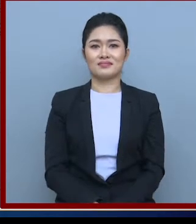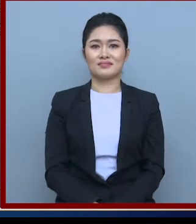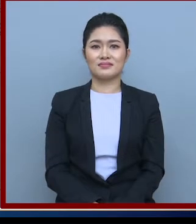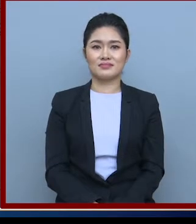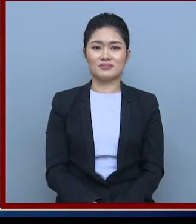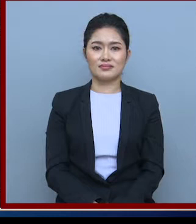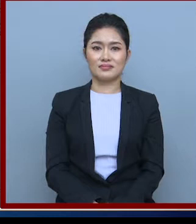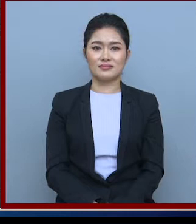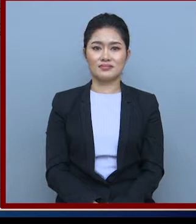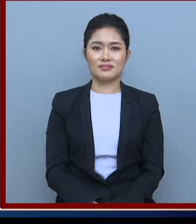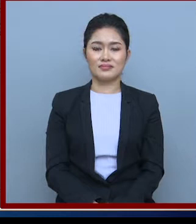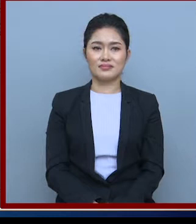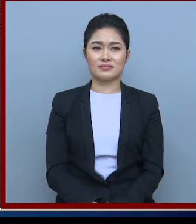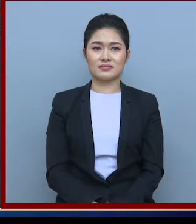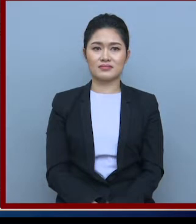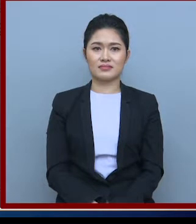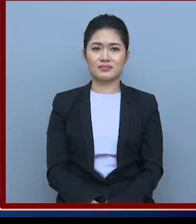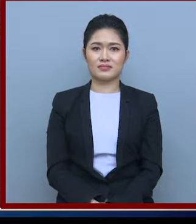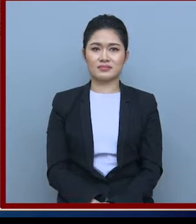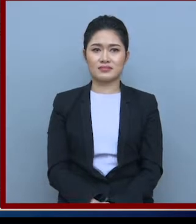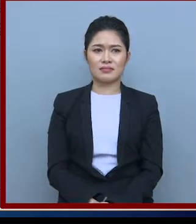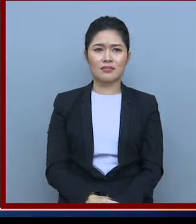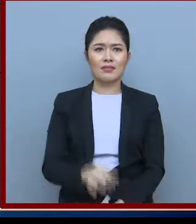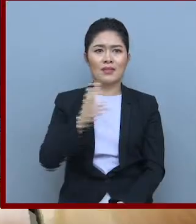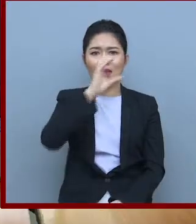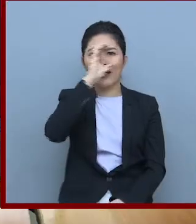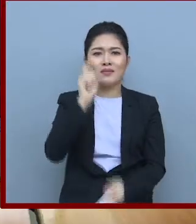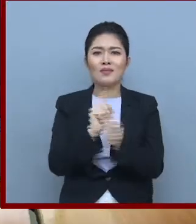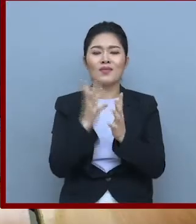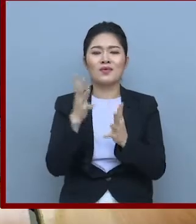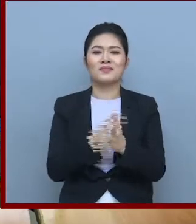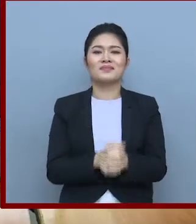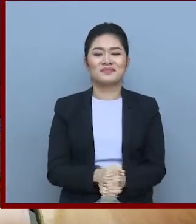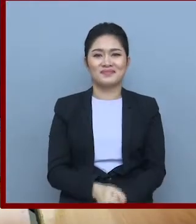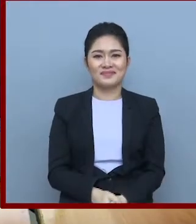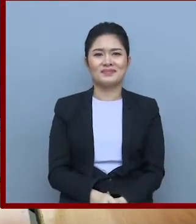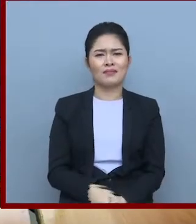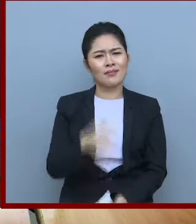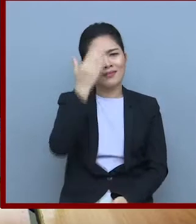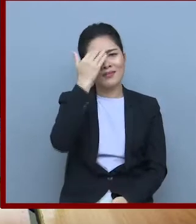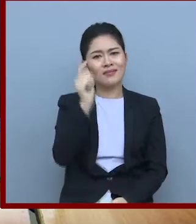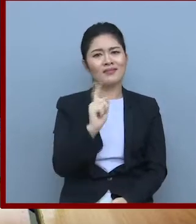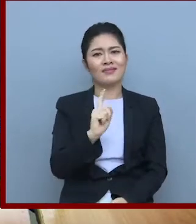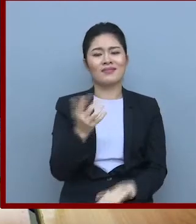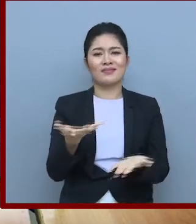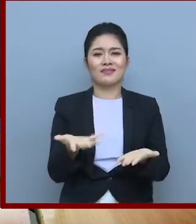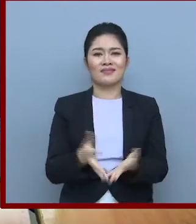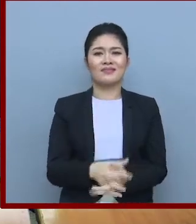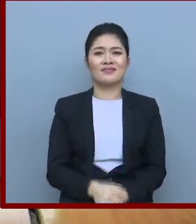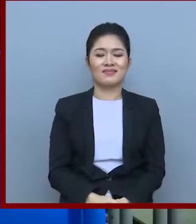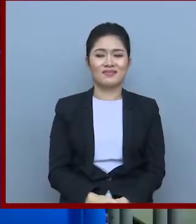รามีหรือยังครับ หาไม่เจอ ครับหาไม่เจอเป็นเพราะอะไรครับ